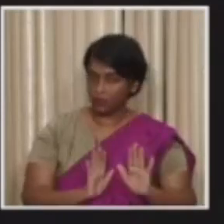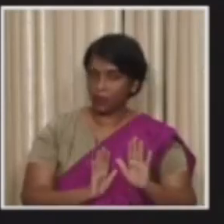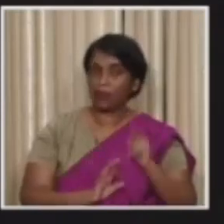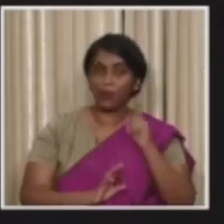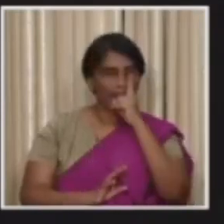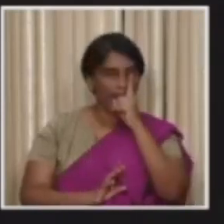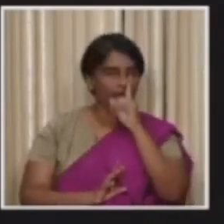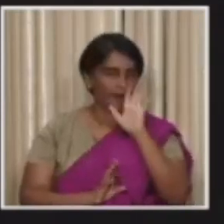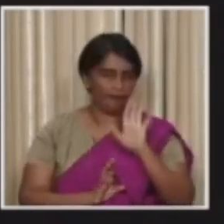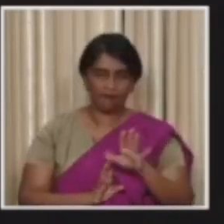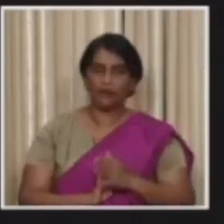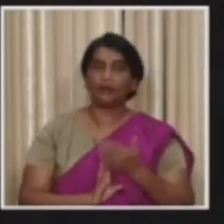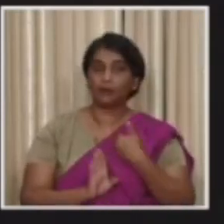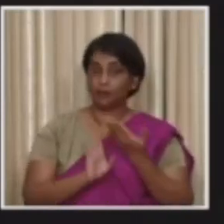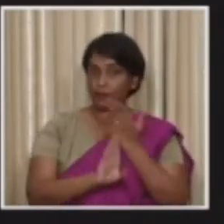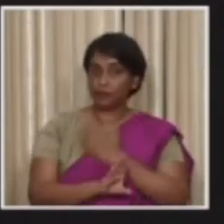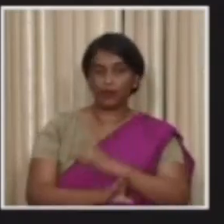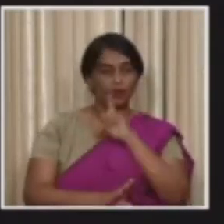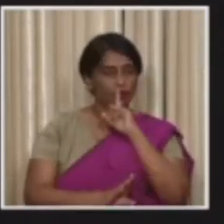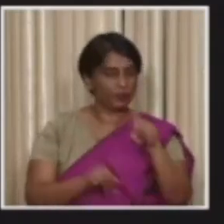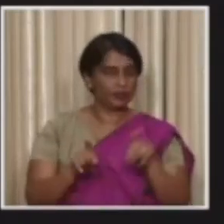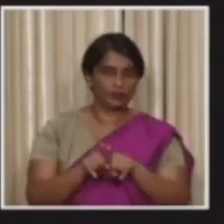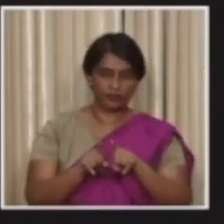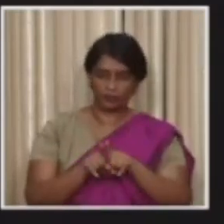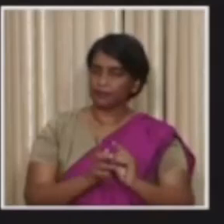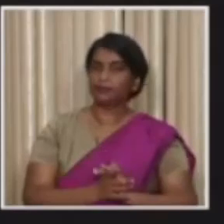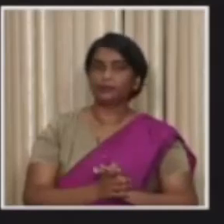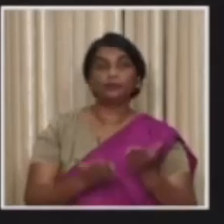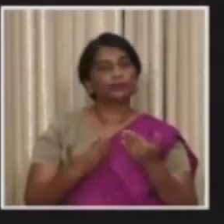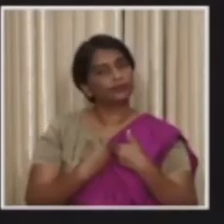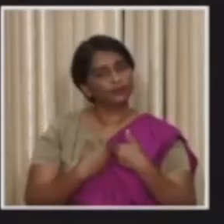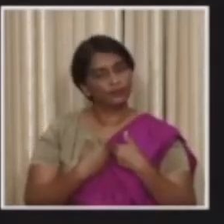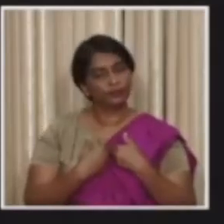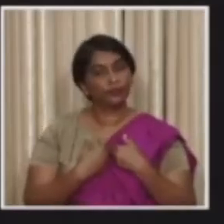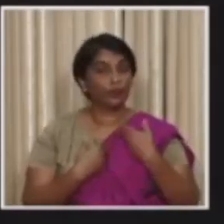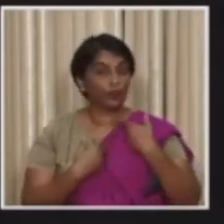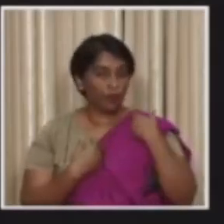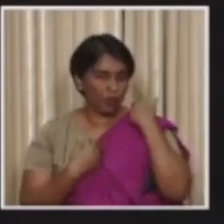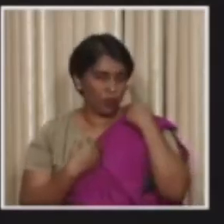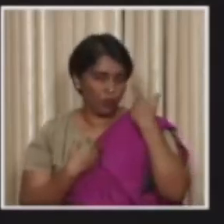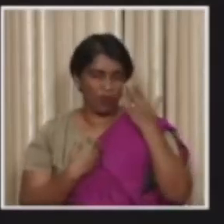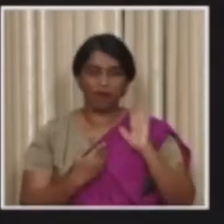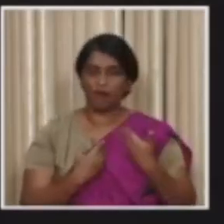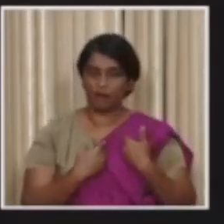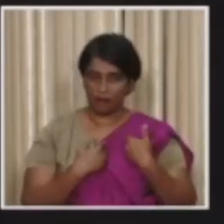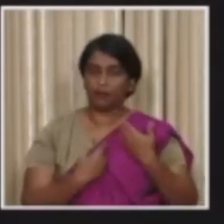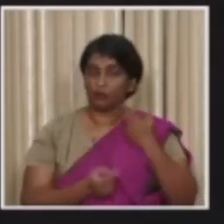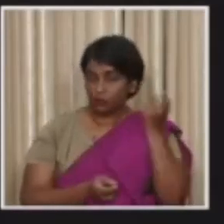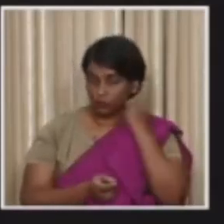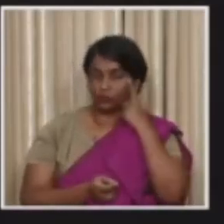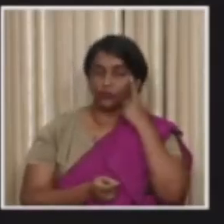එක දෙයක් තියෙනවා, මම මුලින් කියපු ආකාරයට අපි දැනගෙන තියෙනවා, අපි